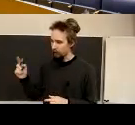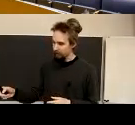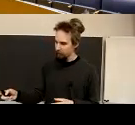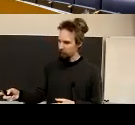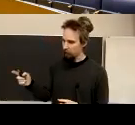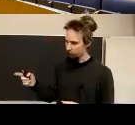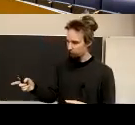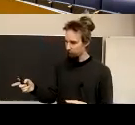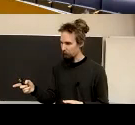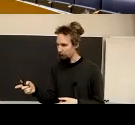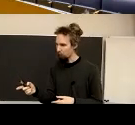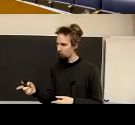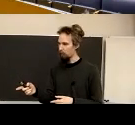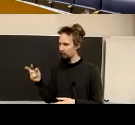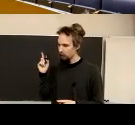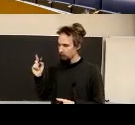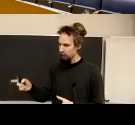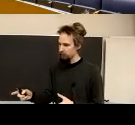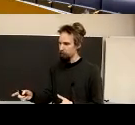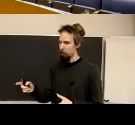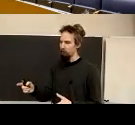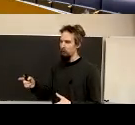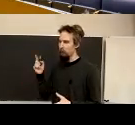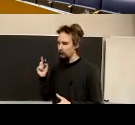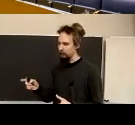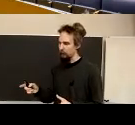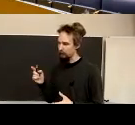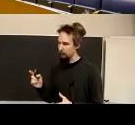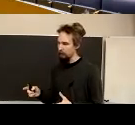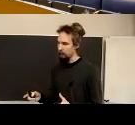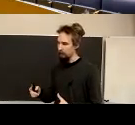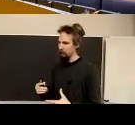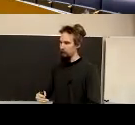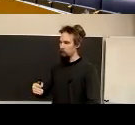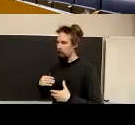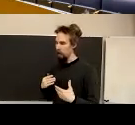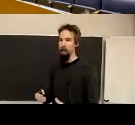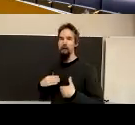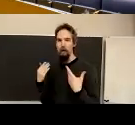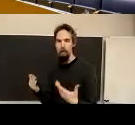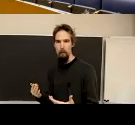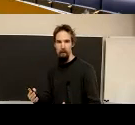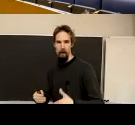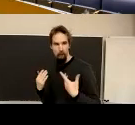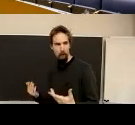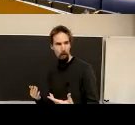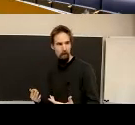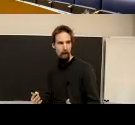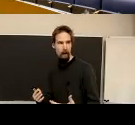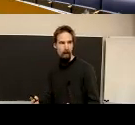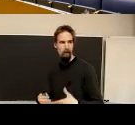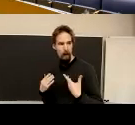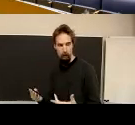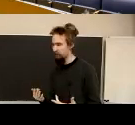Ja lisäksi haluaisin nostaa näkökulman, että itseys on myös niin kuin erittäin keskeinen rakenne niin kuin maailmassa toimimiseen ja navigoimiseen